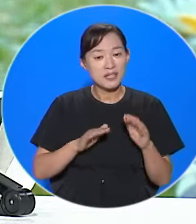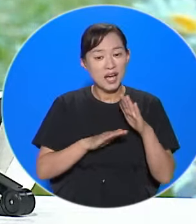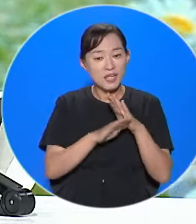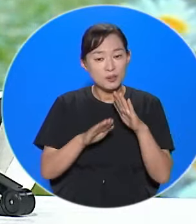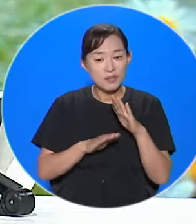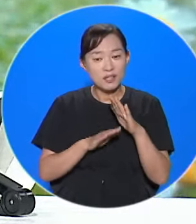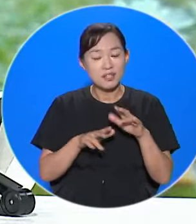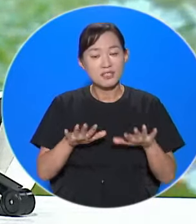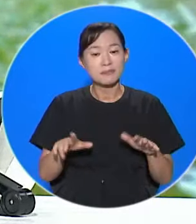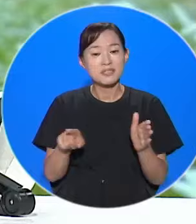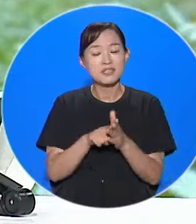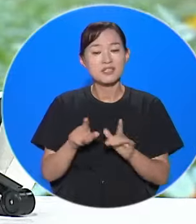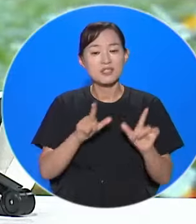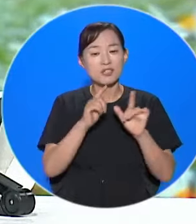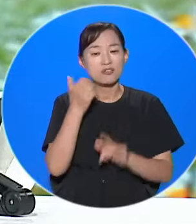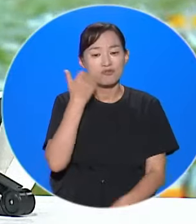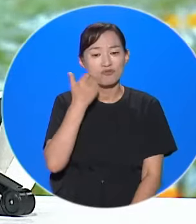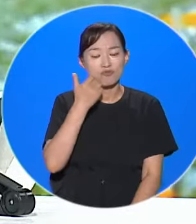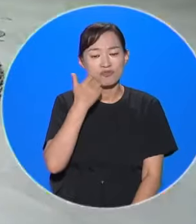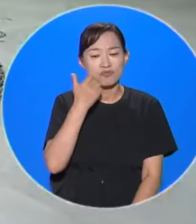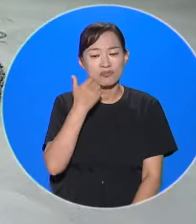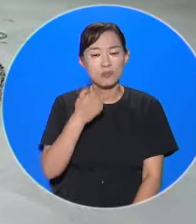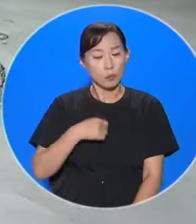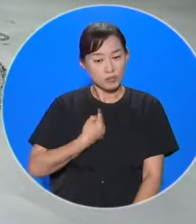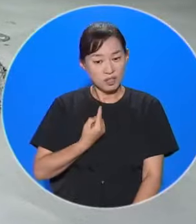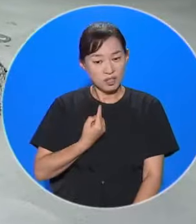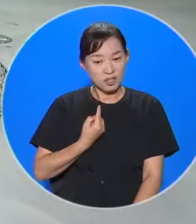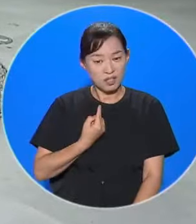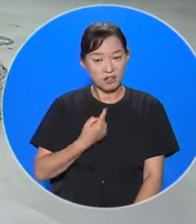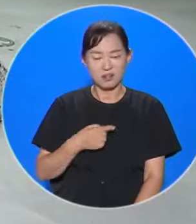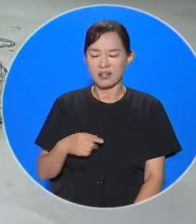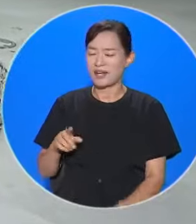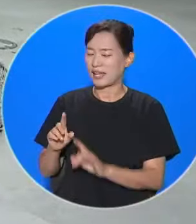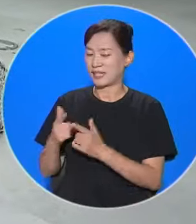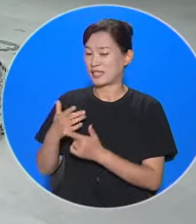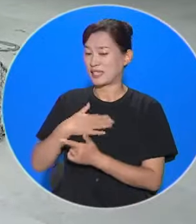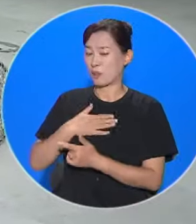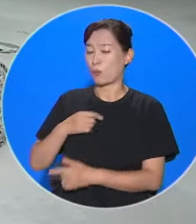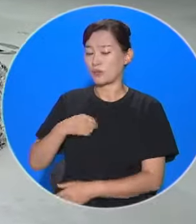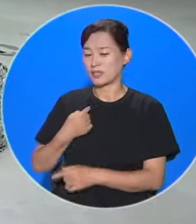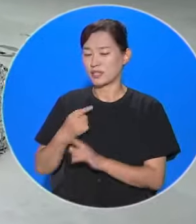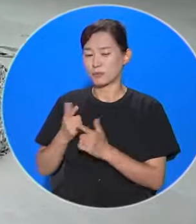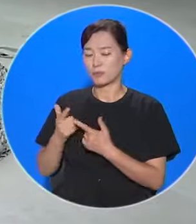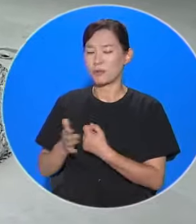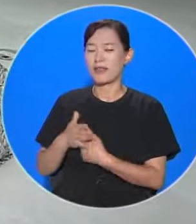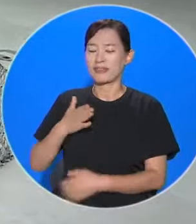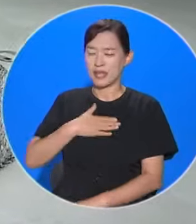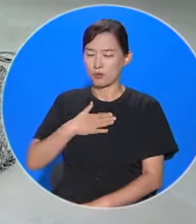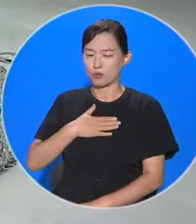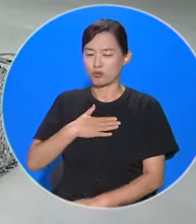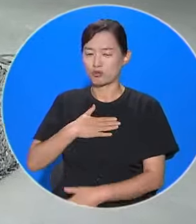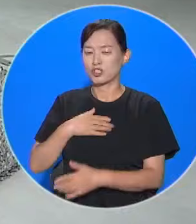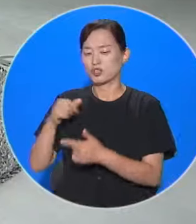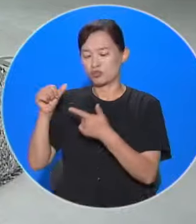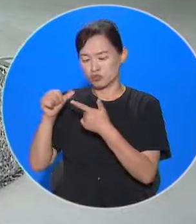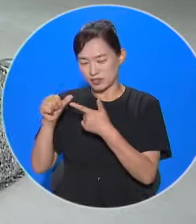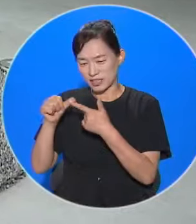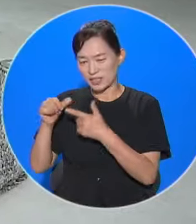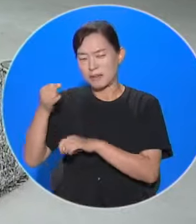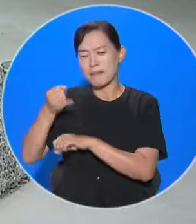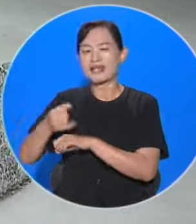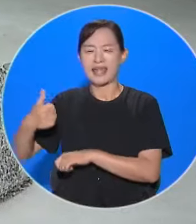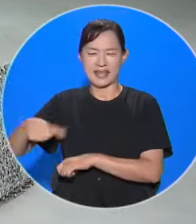분은 권사님 혼자 계세요? 아, 저하고. 네. 둘째 아들하고 막내